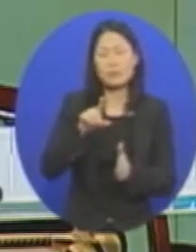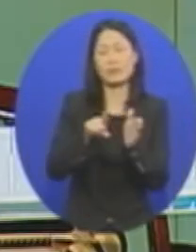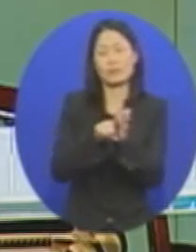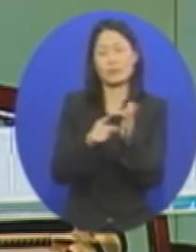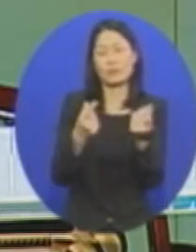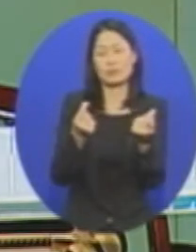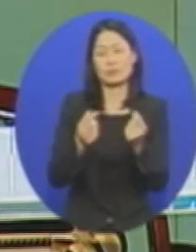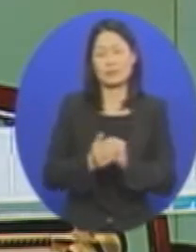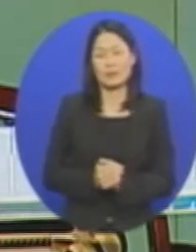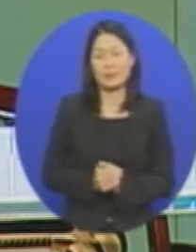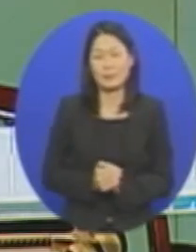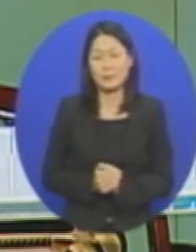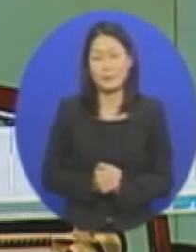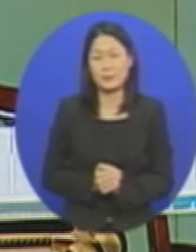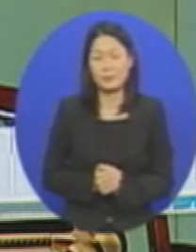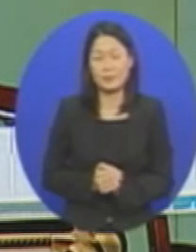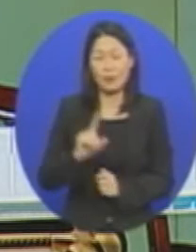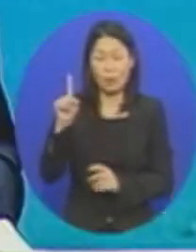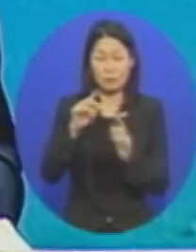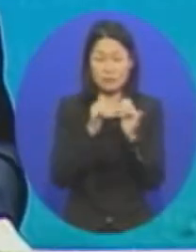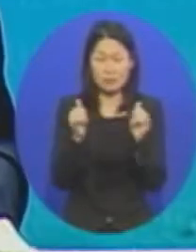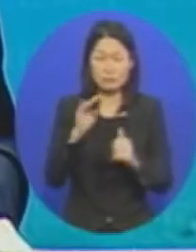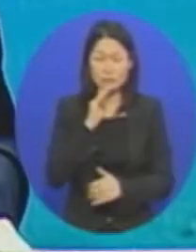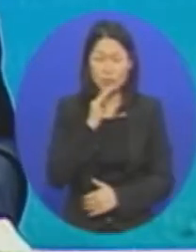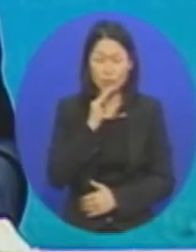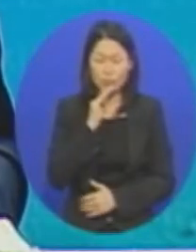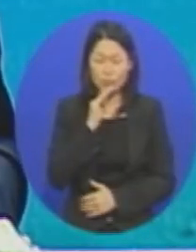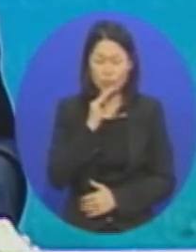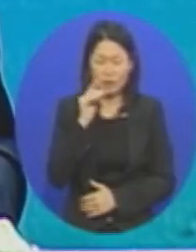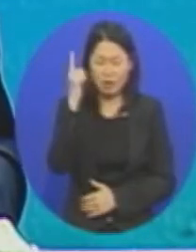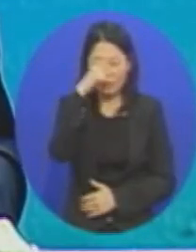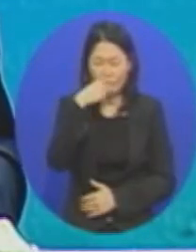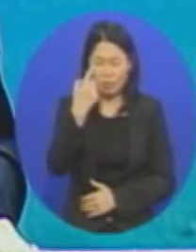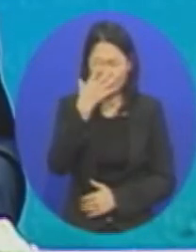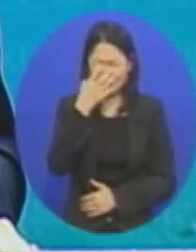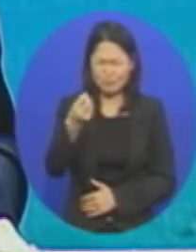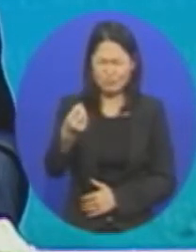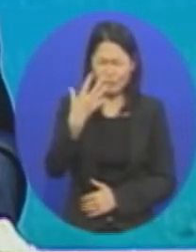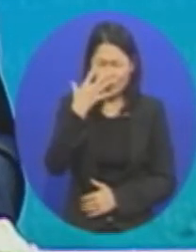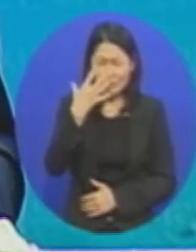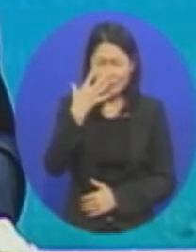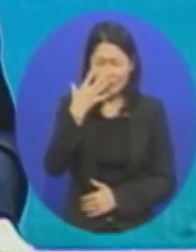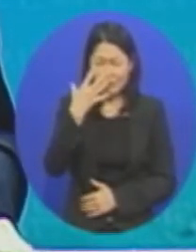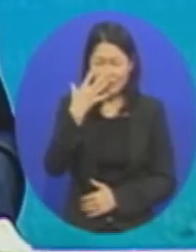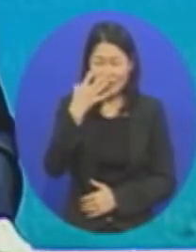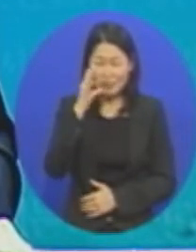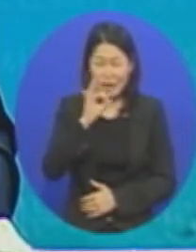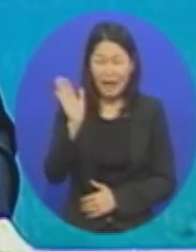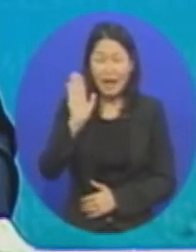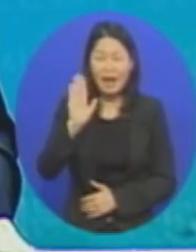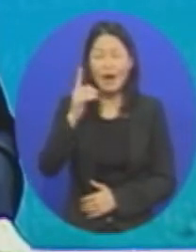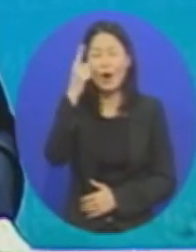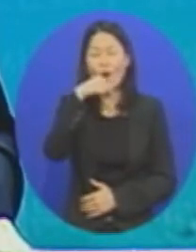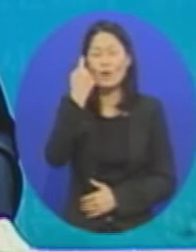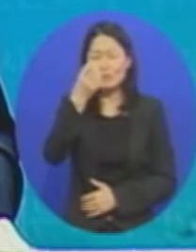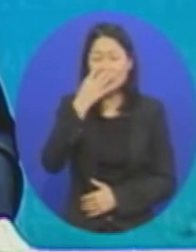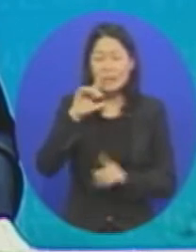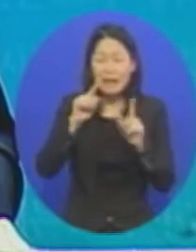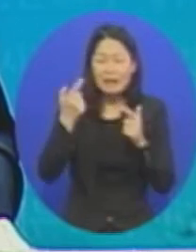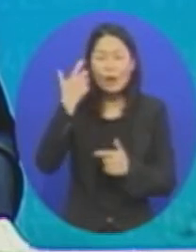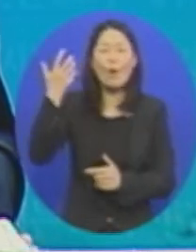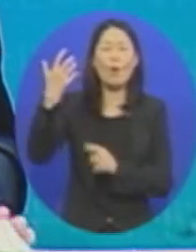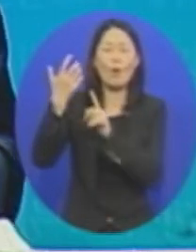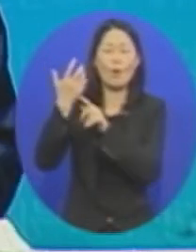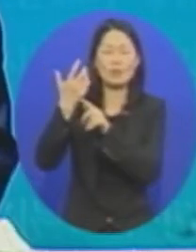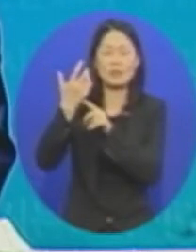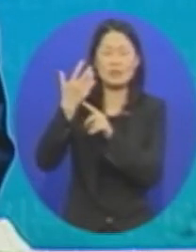어떤 사람은 참 못생긴 사람을 봅니다 얼굴이 못생긴 게 아니고 영혼이 못생겼어요